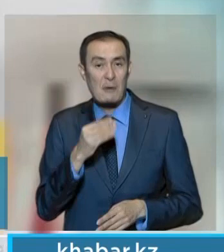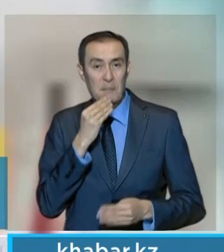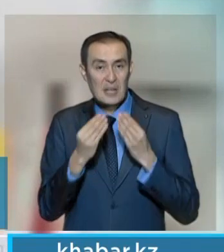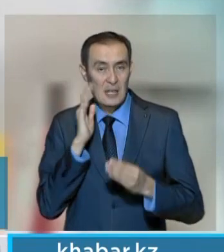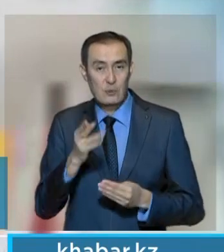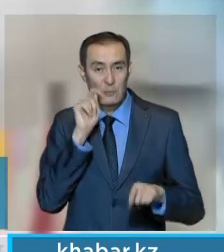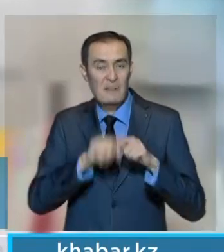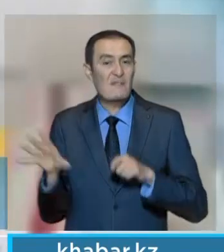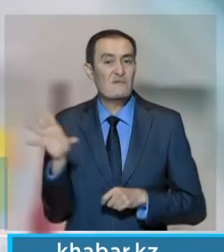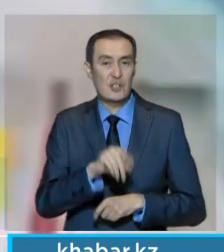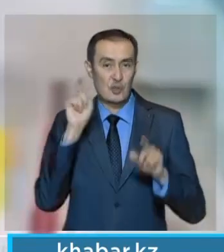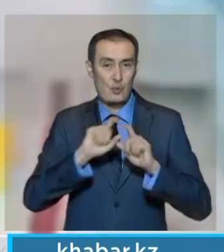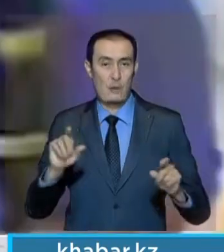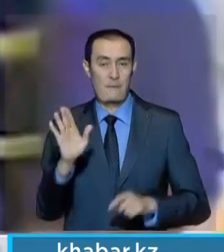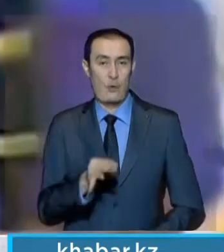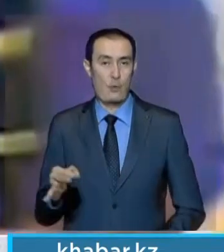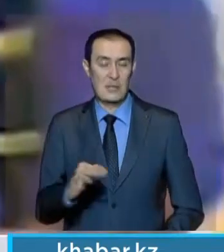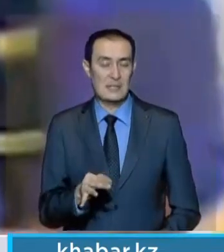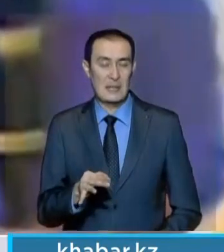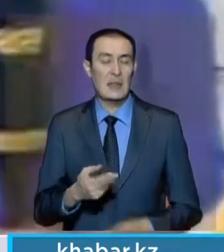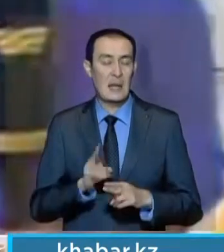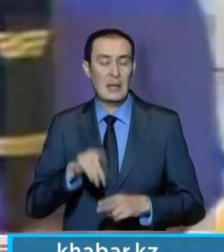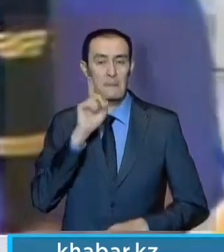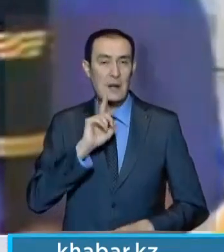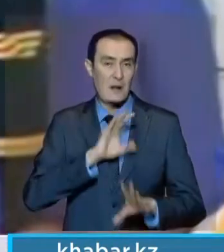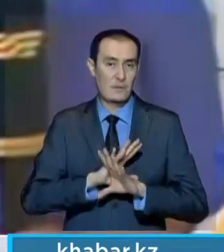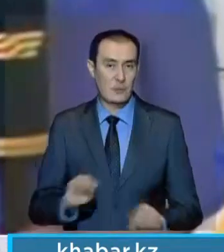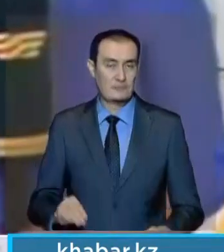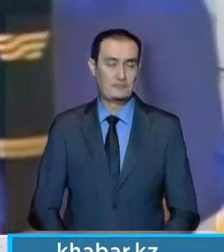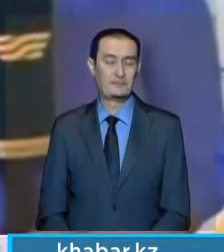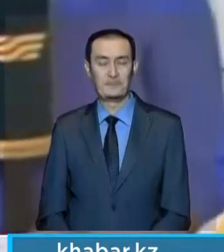намерены все школы региона. На этом у меня все. Надежда.